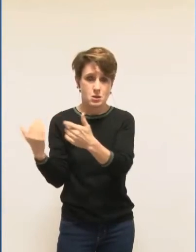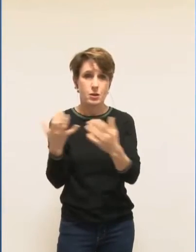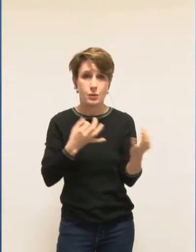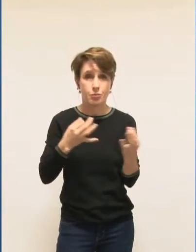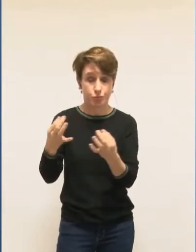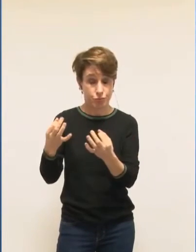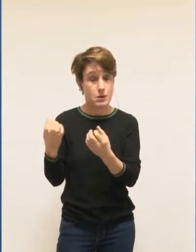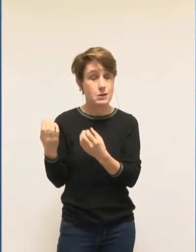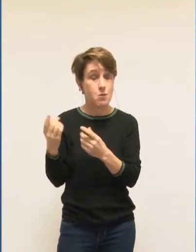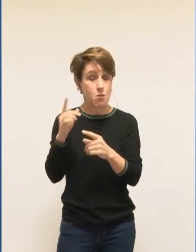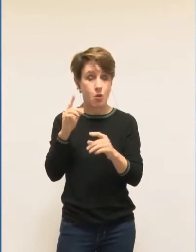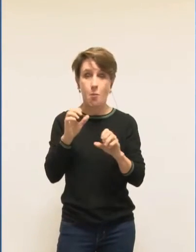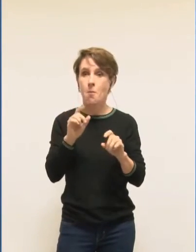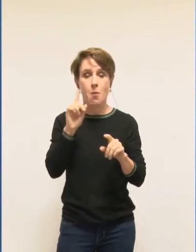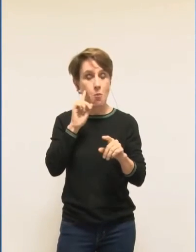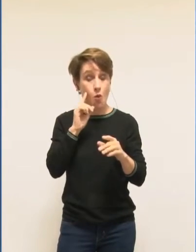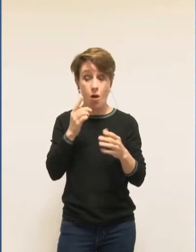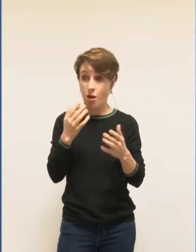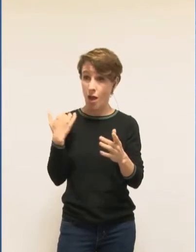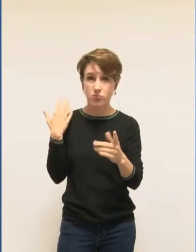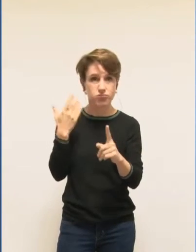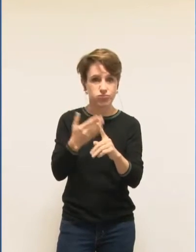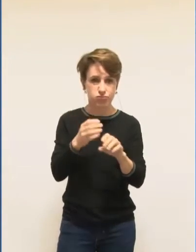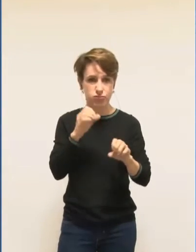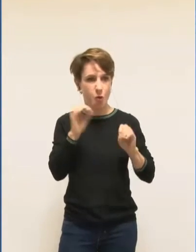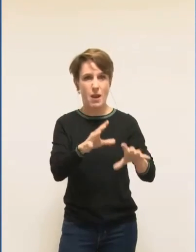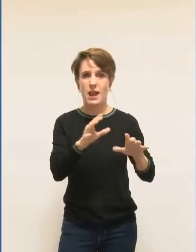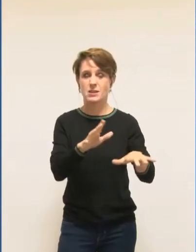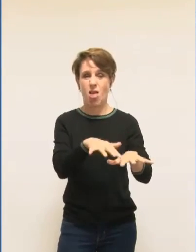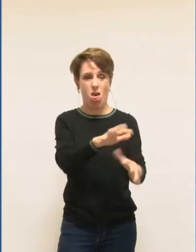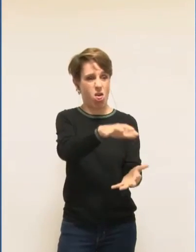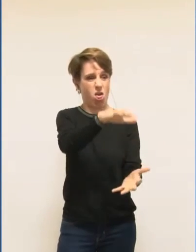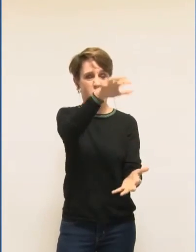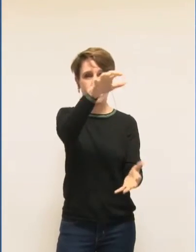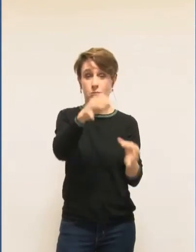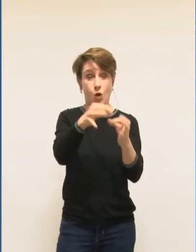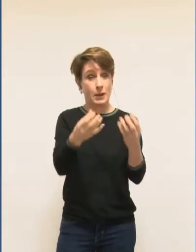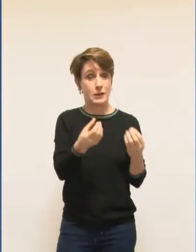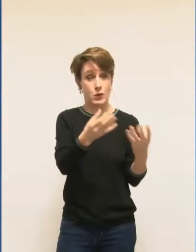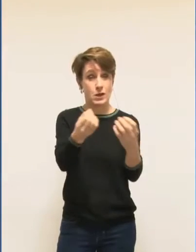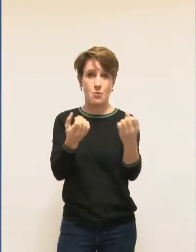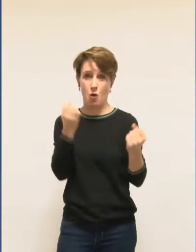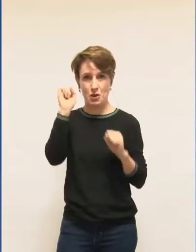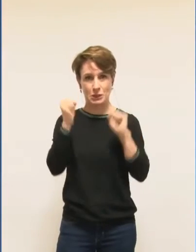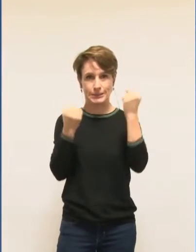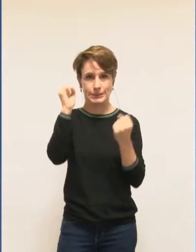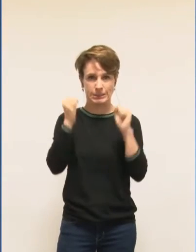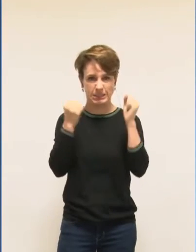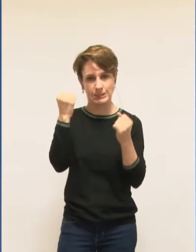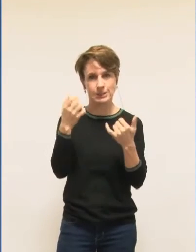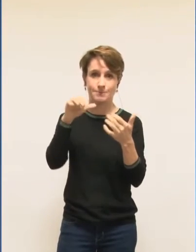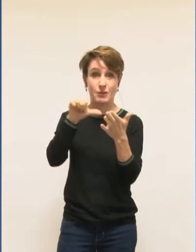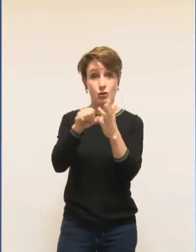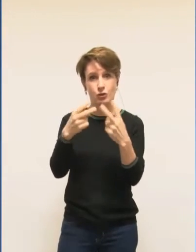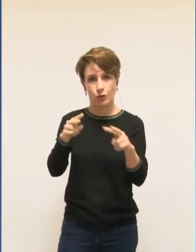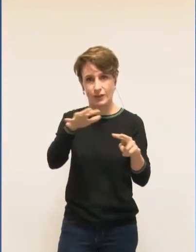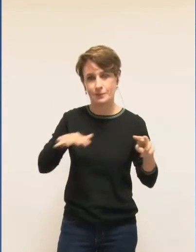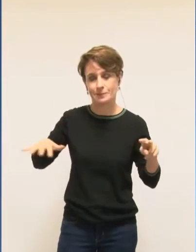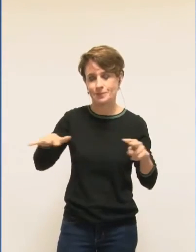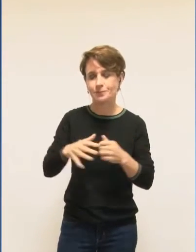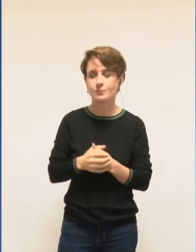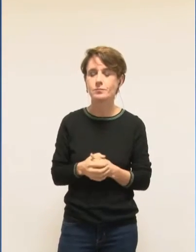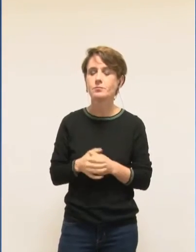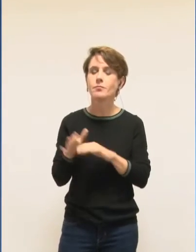d'agacement du point de vue de la vie en ville. Là aussi, sur la tranquillité publique et